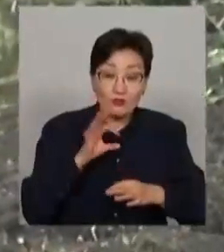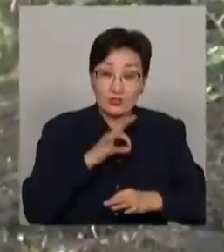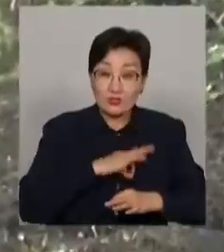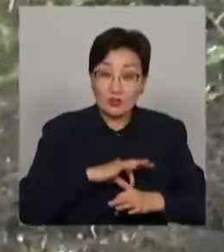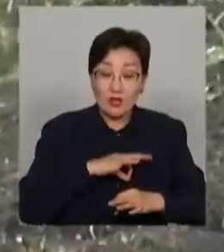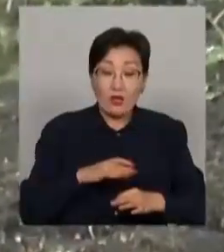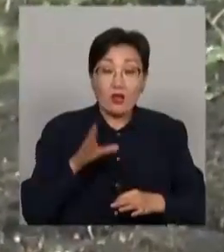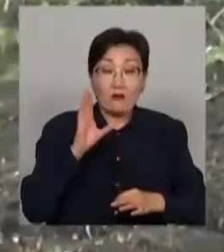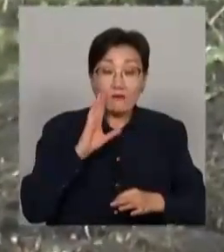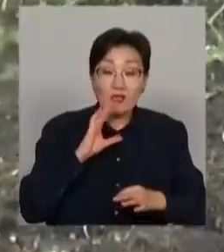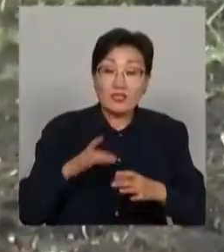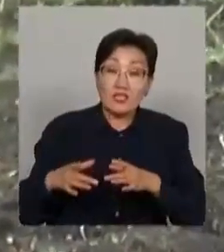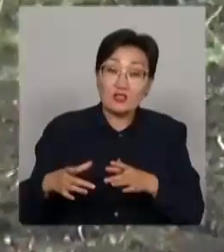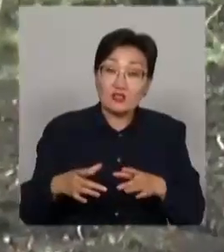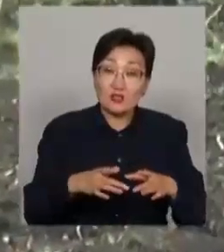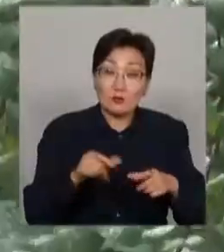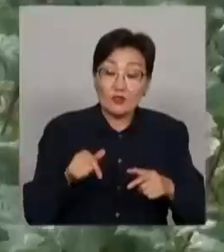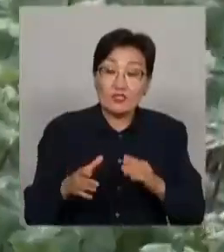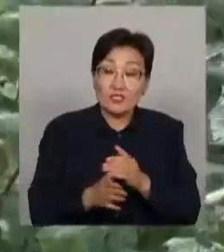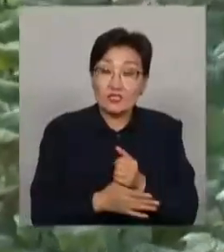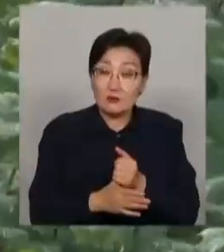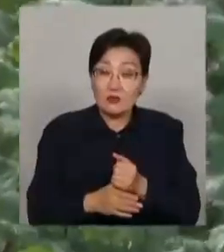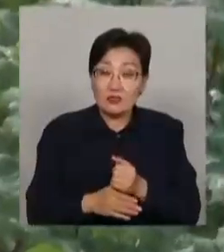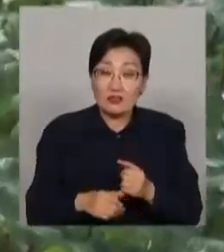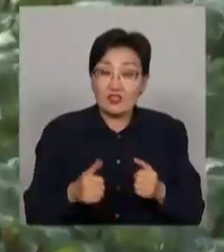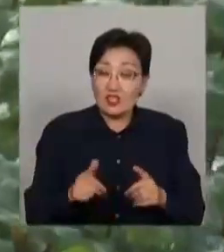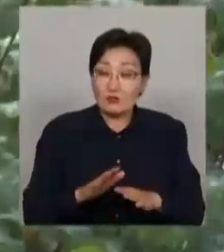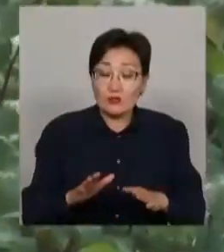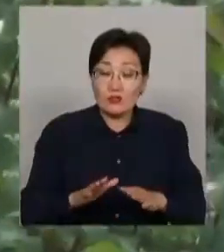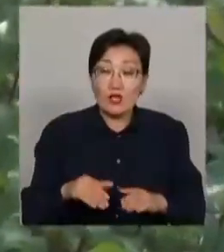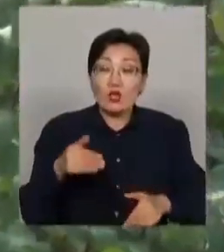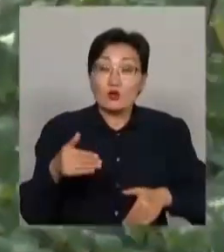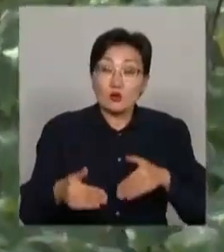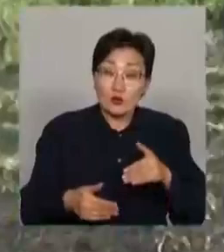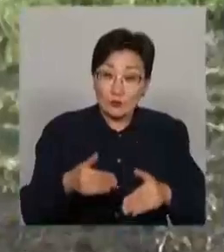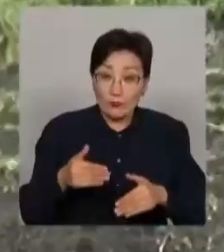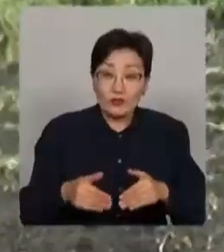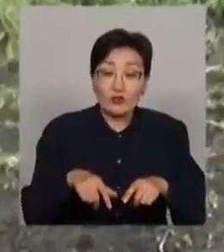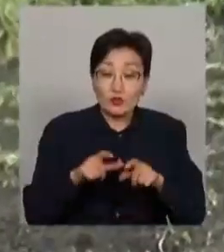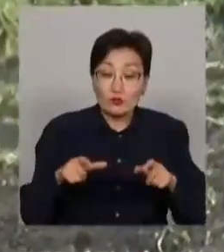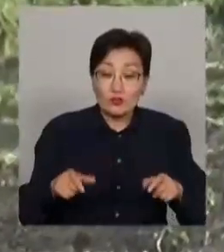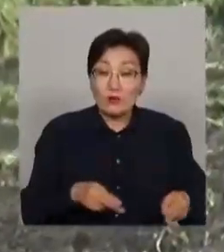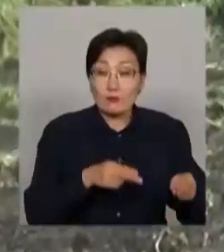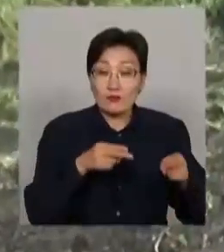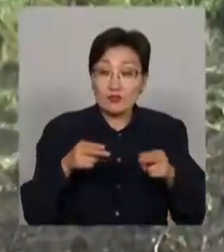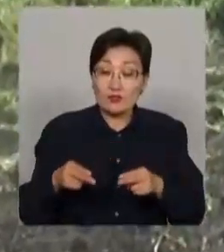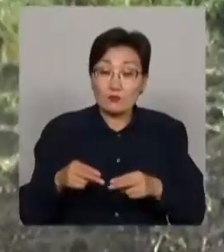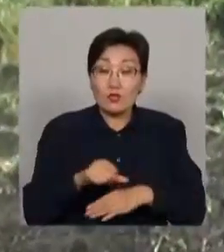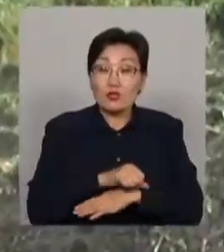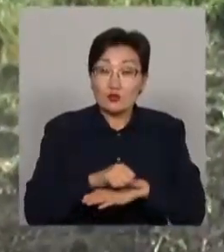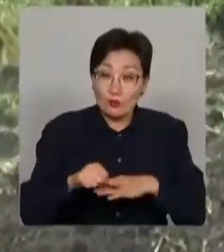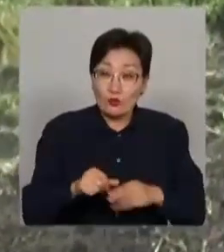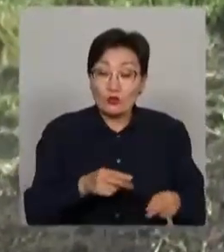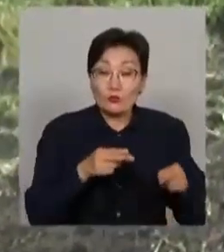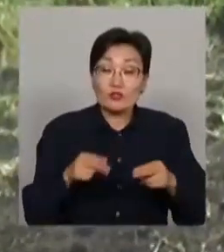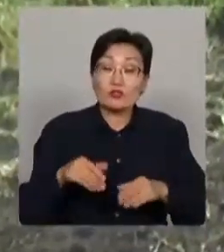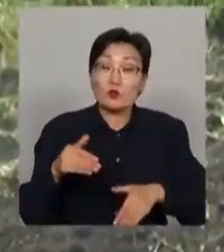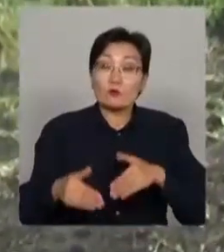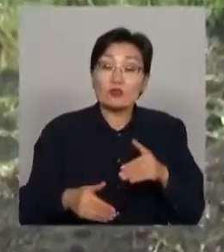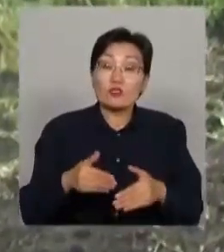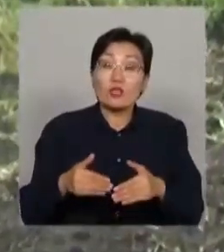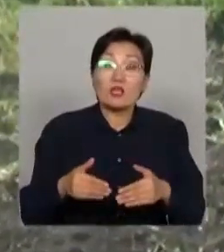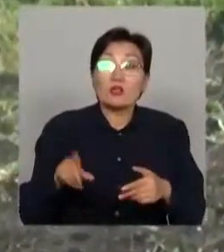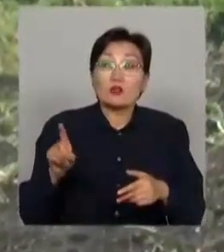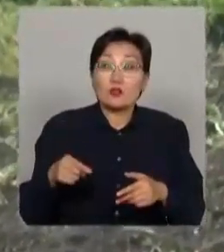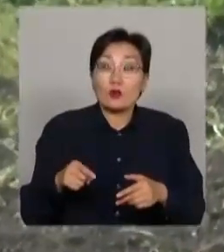Вода грязная, конечно. Еще у нас тут рыба такая нехорошая. Летом купаются здесь, приезжают, вот с таможни приезжают, купаются. А то,